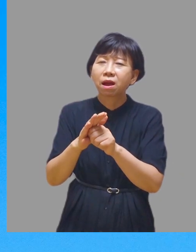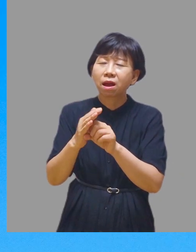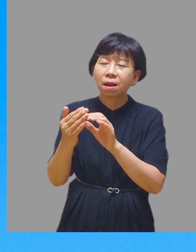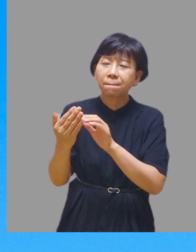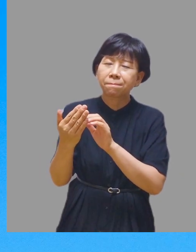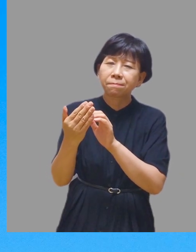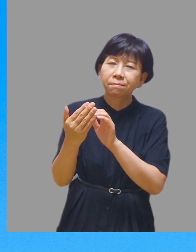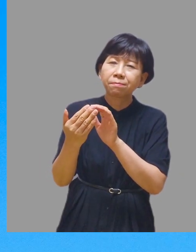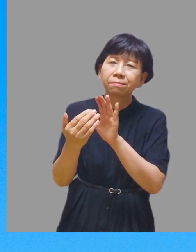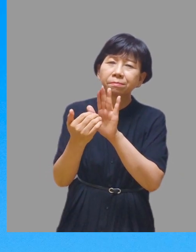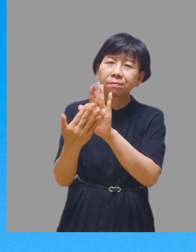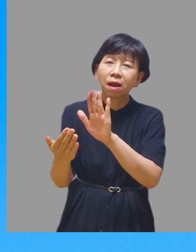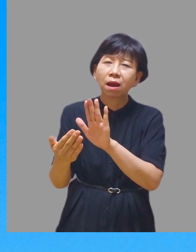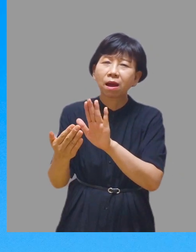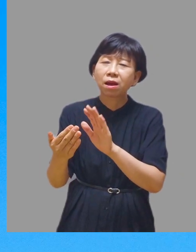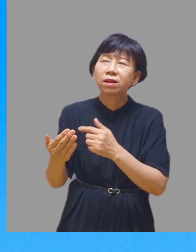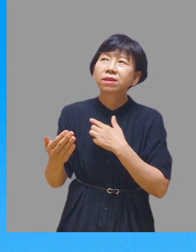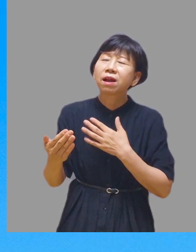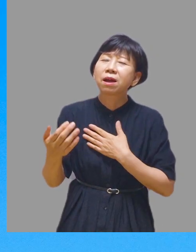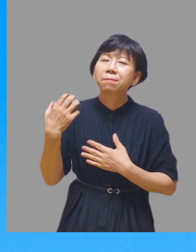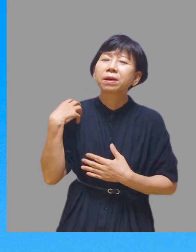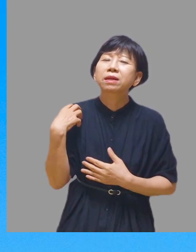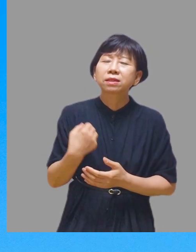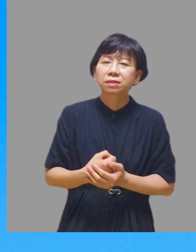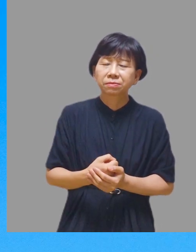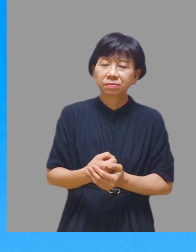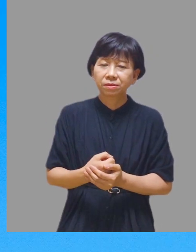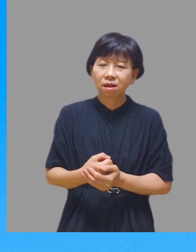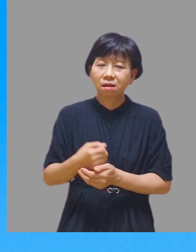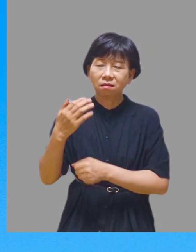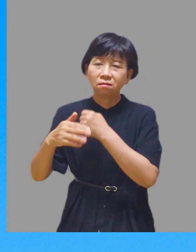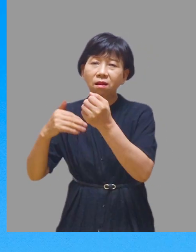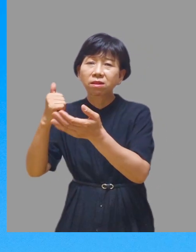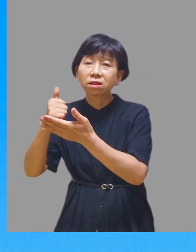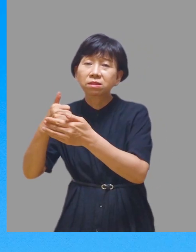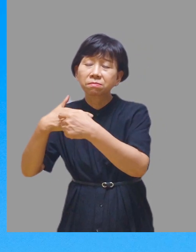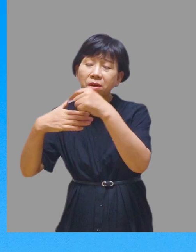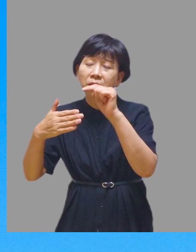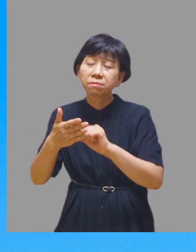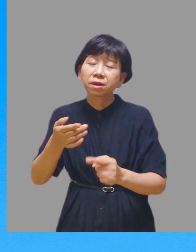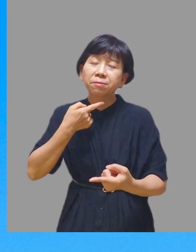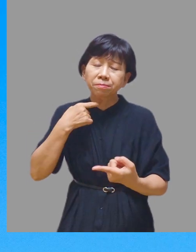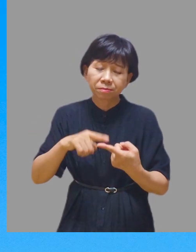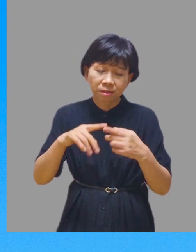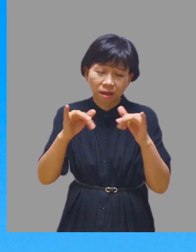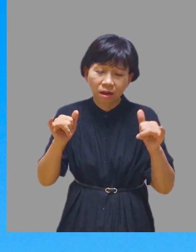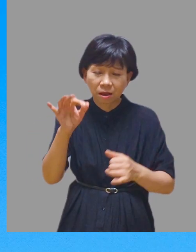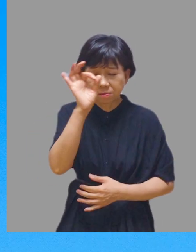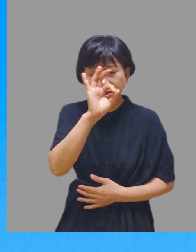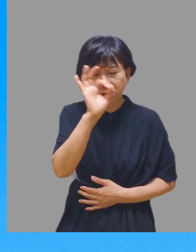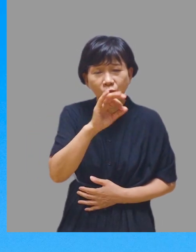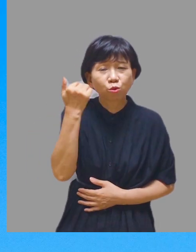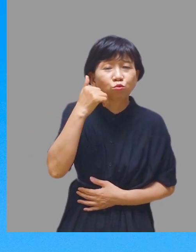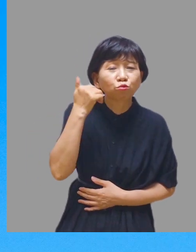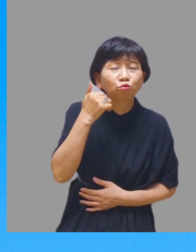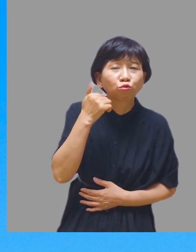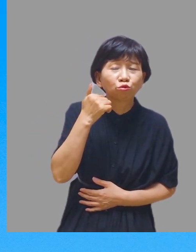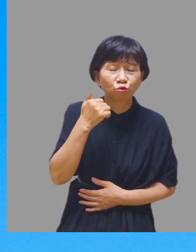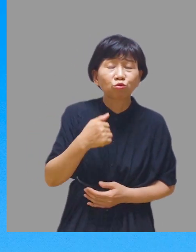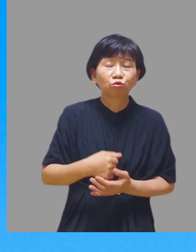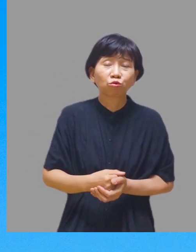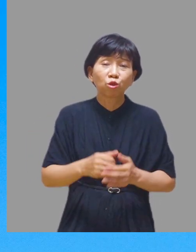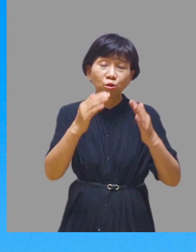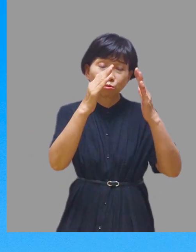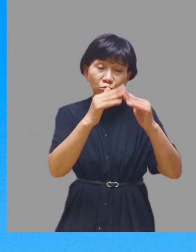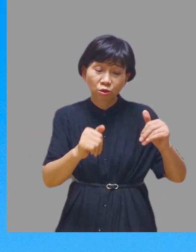하나님이 찾으시다가 어떻게 하셨습니까? 찾지 못하였으므로 아멘. 여기서 무너진 데라고 하는